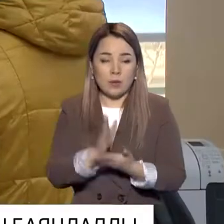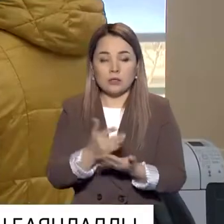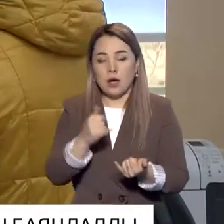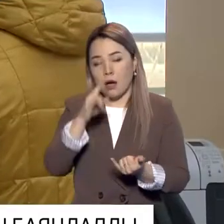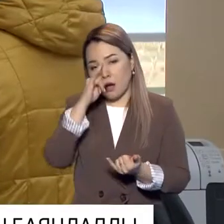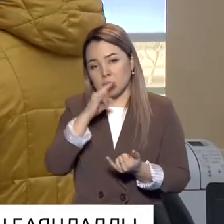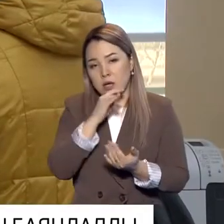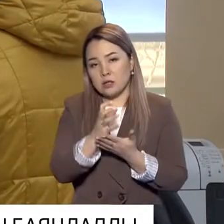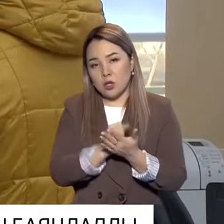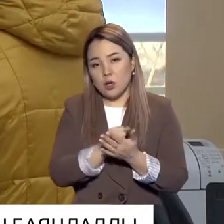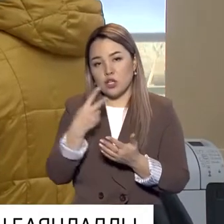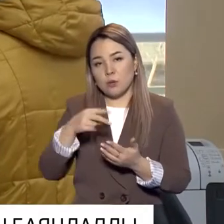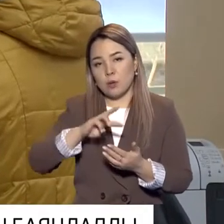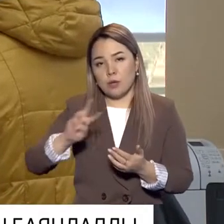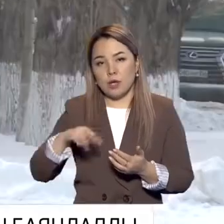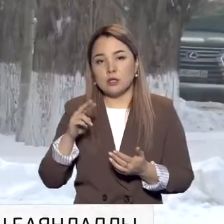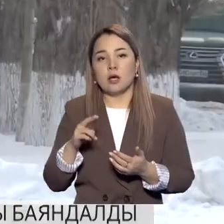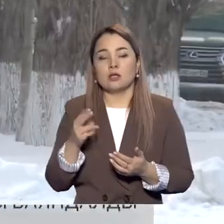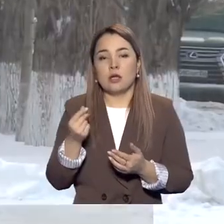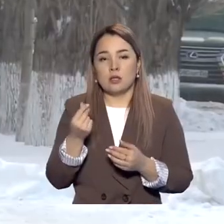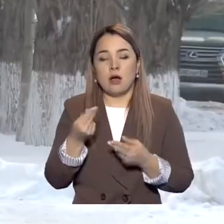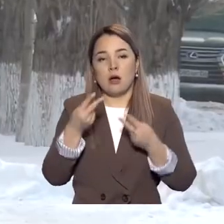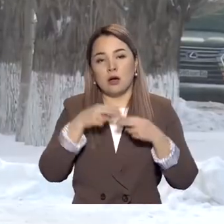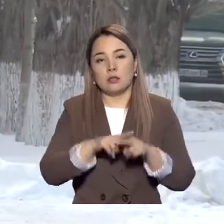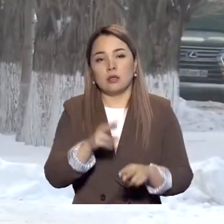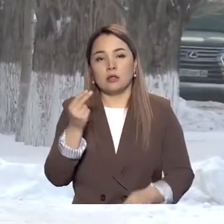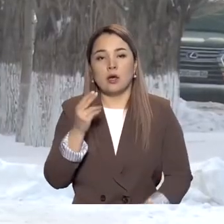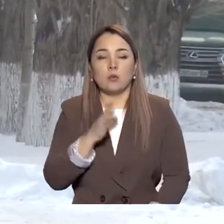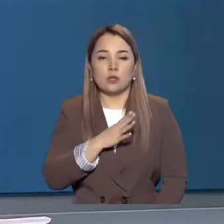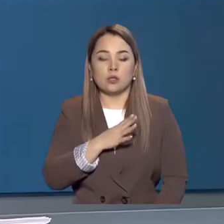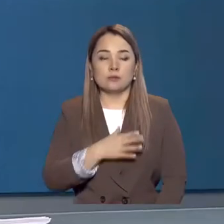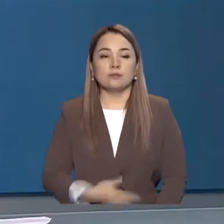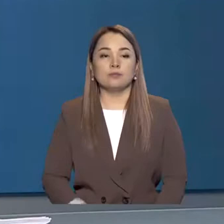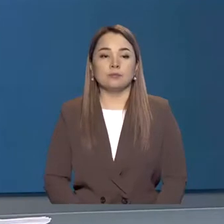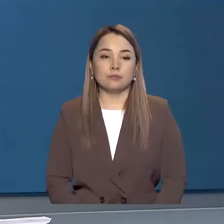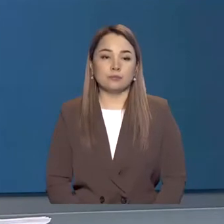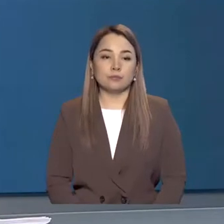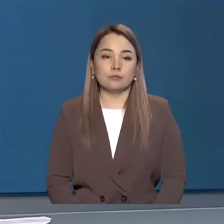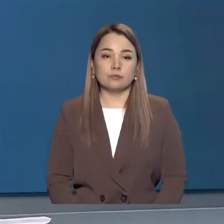қорына 20 миллиард теңгеден аса қаржы аударылды.